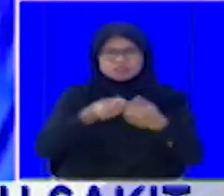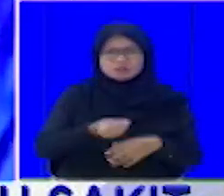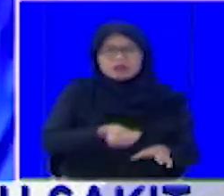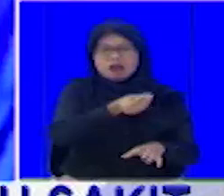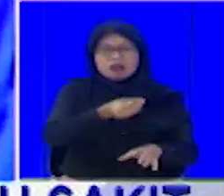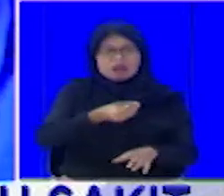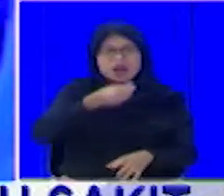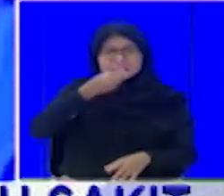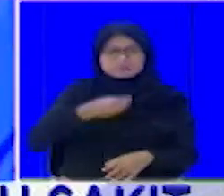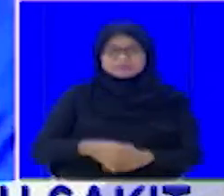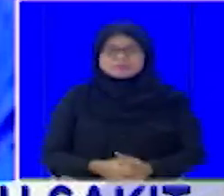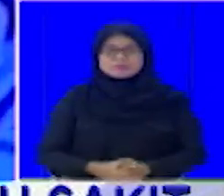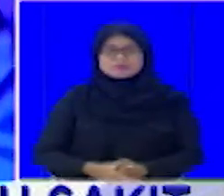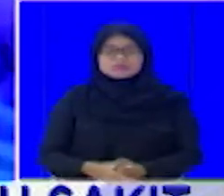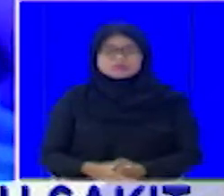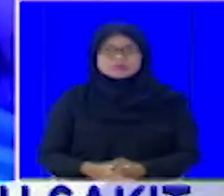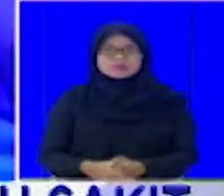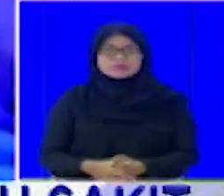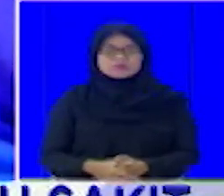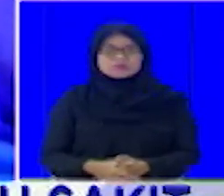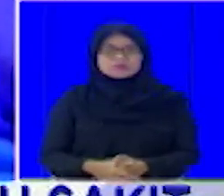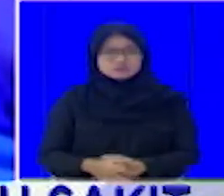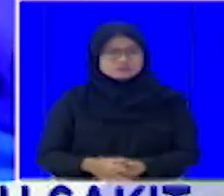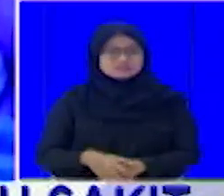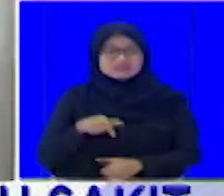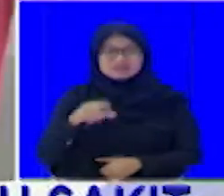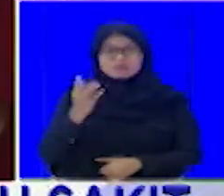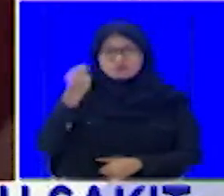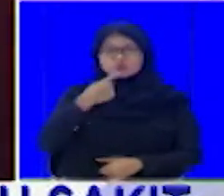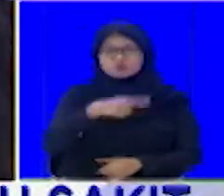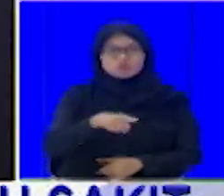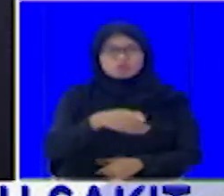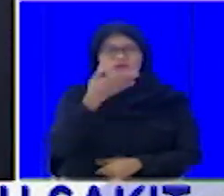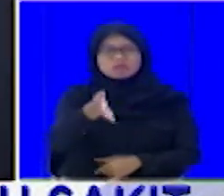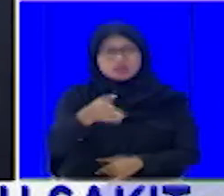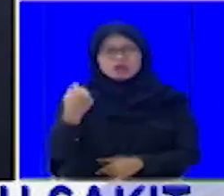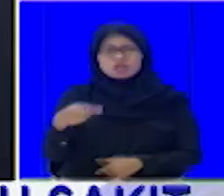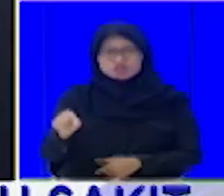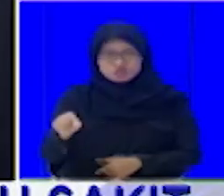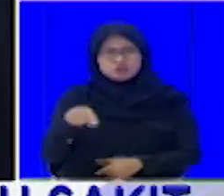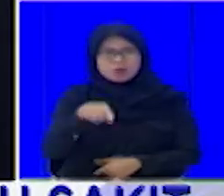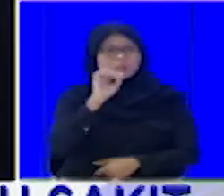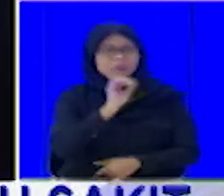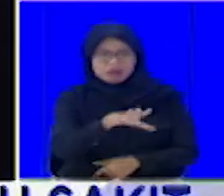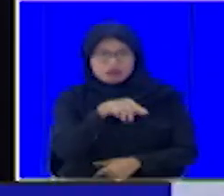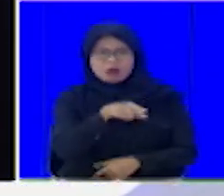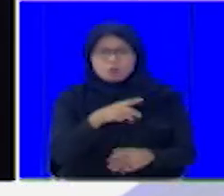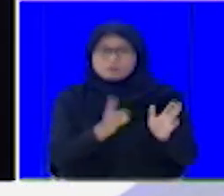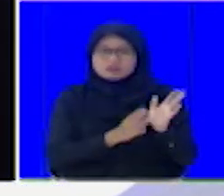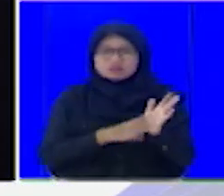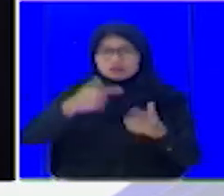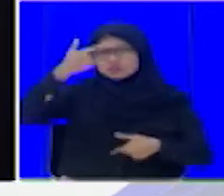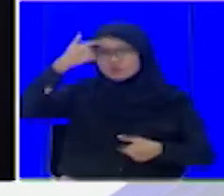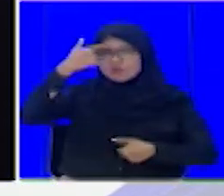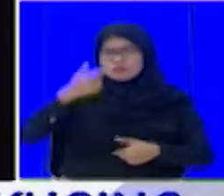pondok sosial dan membuat laporan bahwa ES mengalami gangguan jiwa. Wakil Wali Kota Surabaya Armuji menjenguk korban di Rumah Sakit Bhayangkara Polda, Jawa